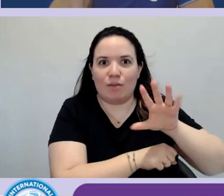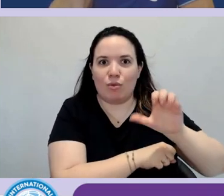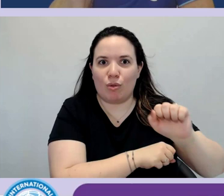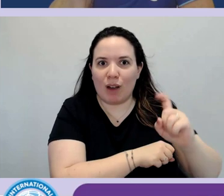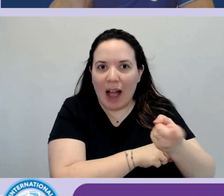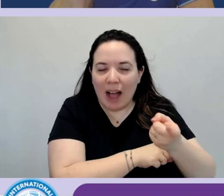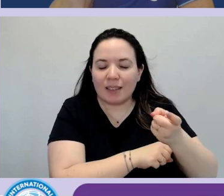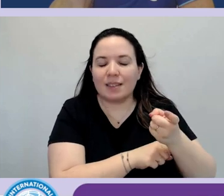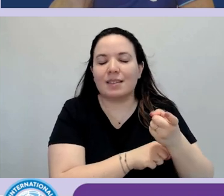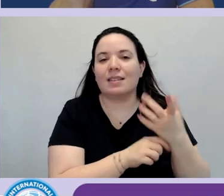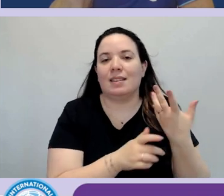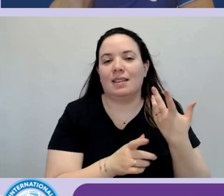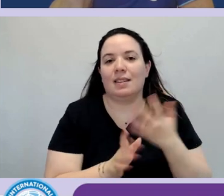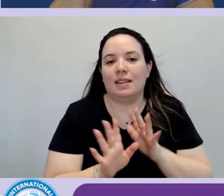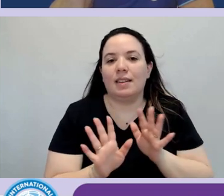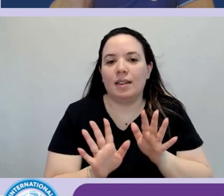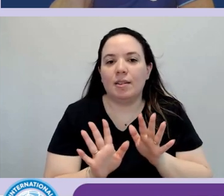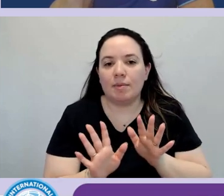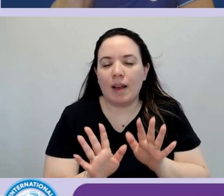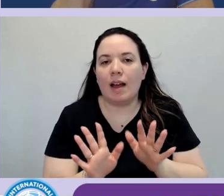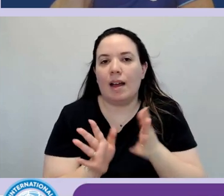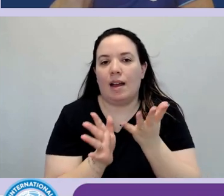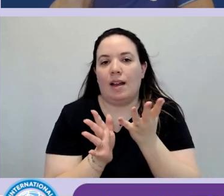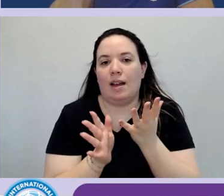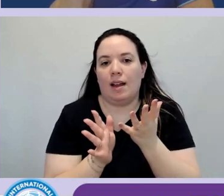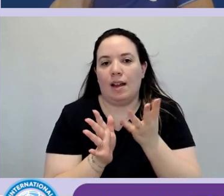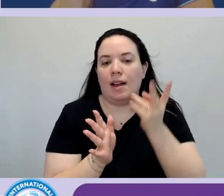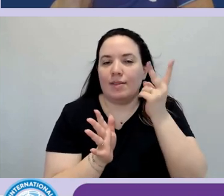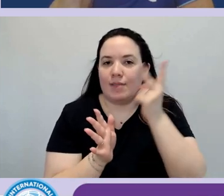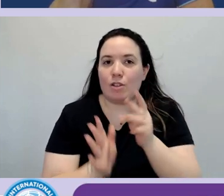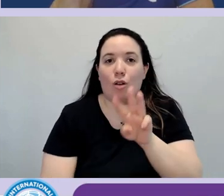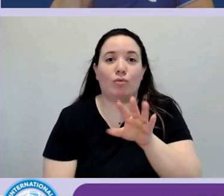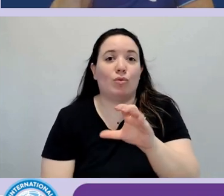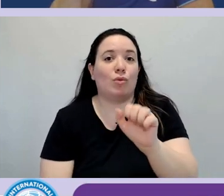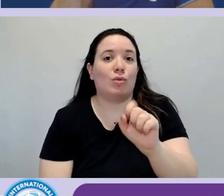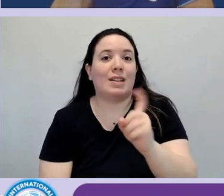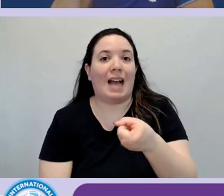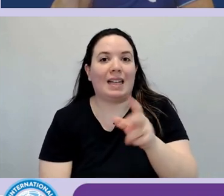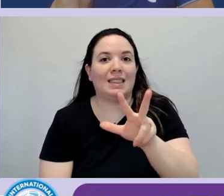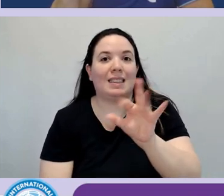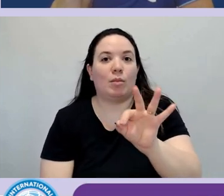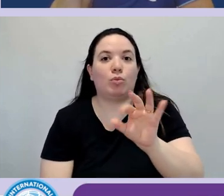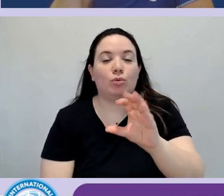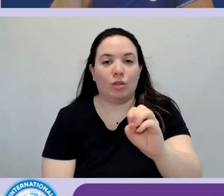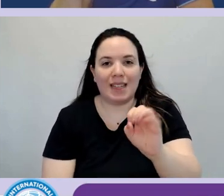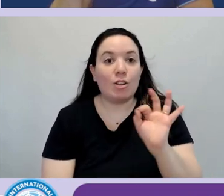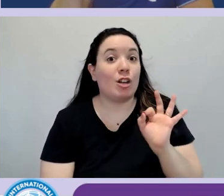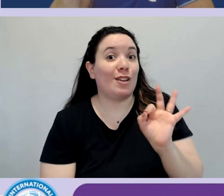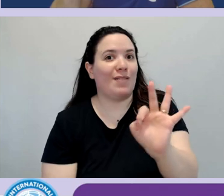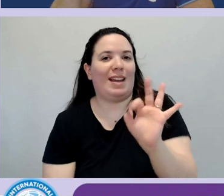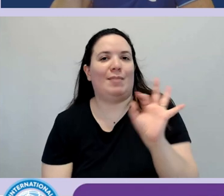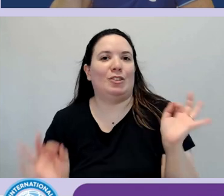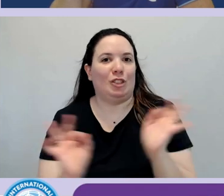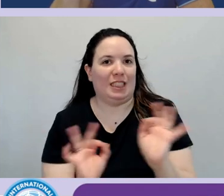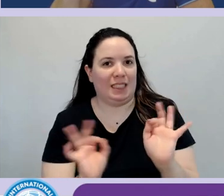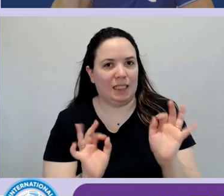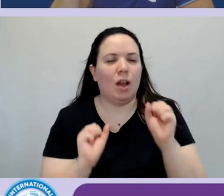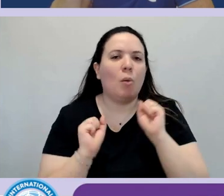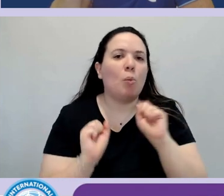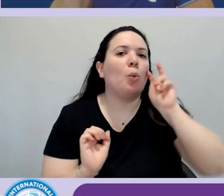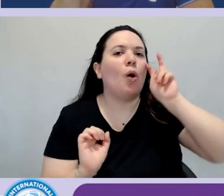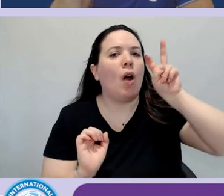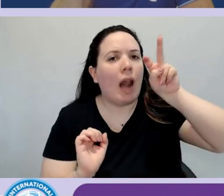e il concetto è non sono ancora un riferimento Quindi se volete leggere i lavori che stiamo facendo potete